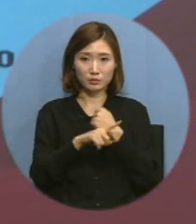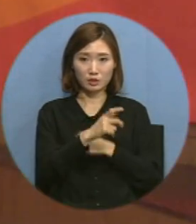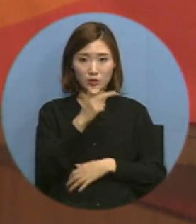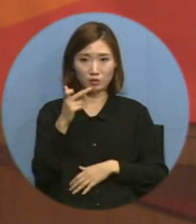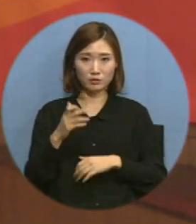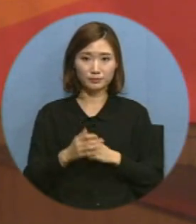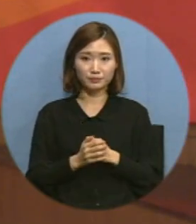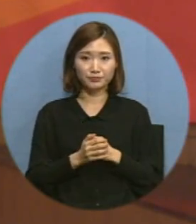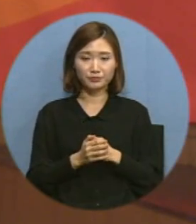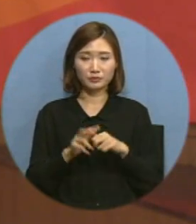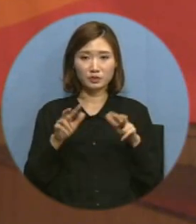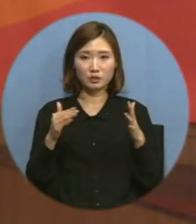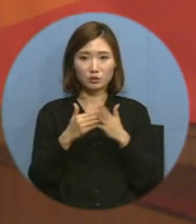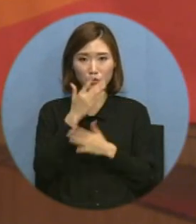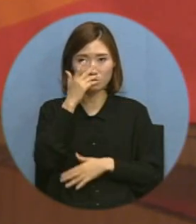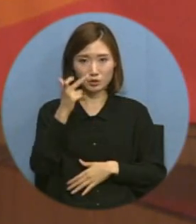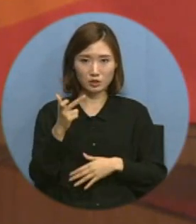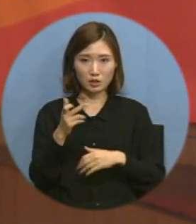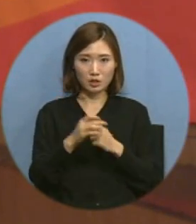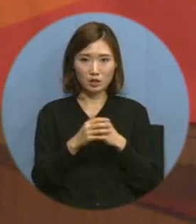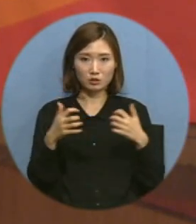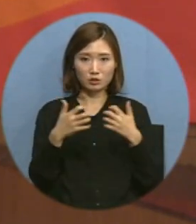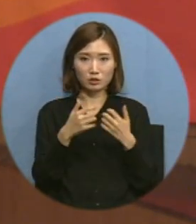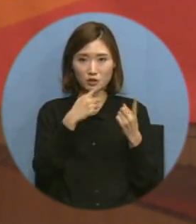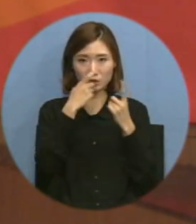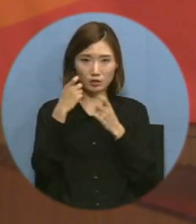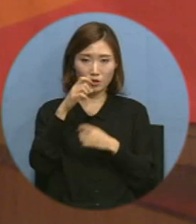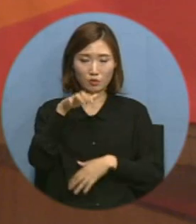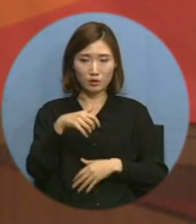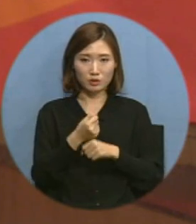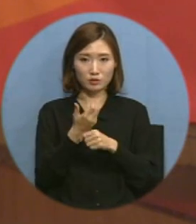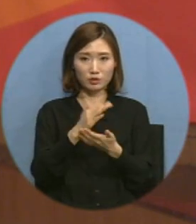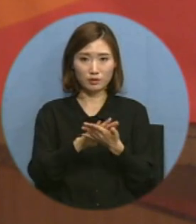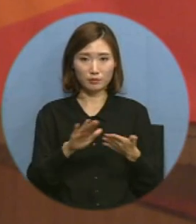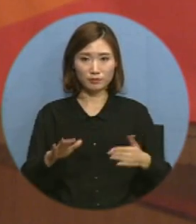감사합니다네 지금까지 용산구 전쟁 기념관에서 CNM 뉴스 지역입니다